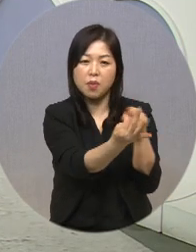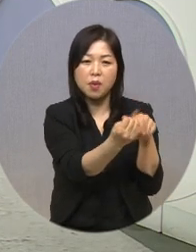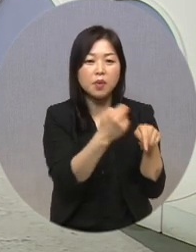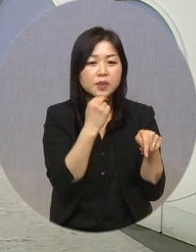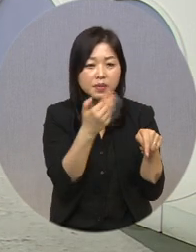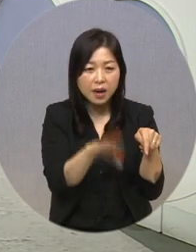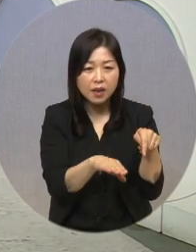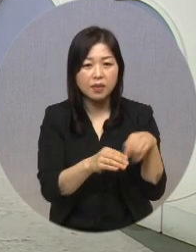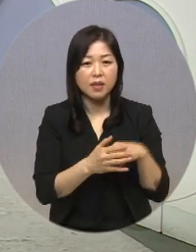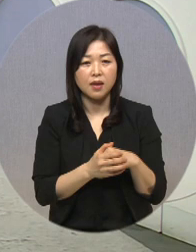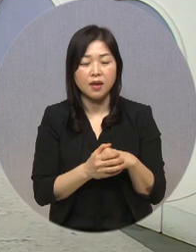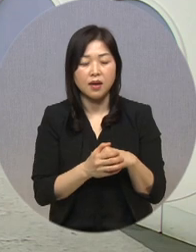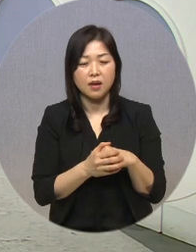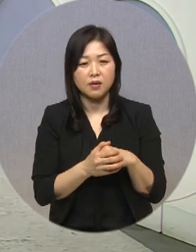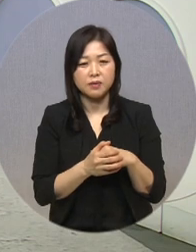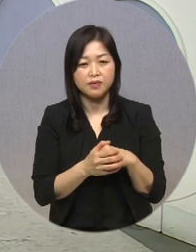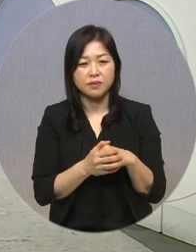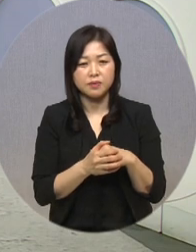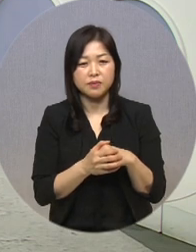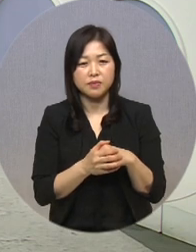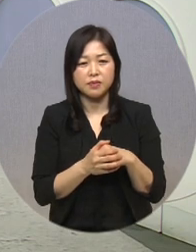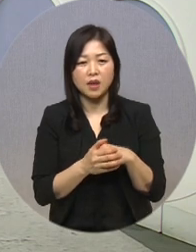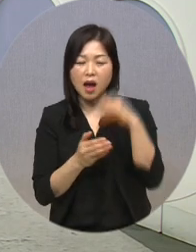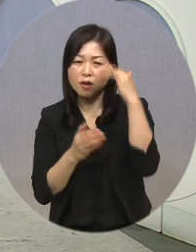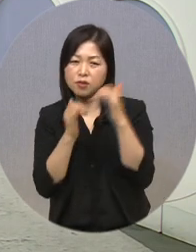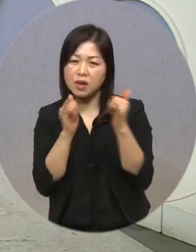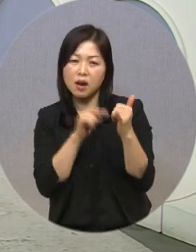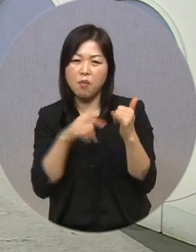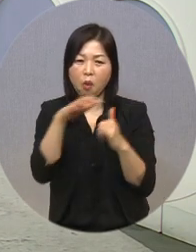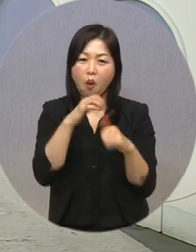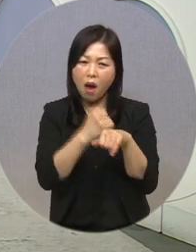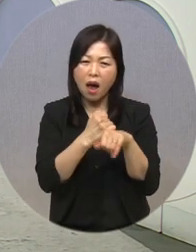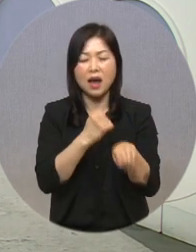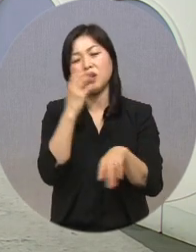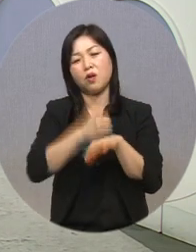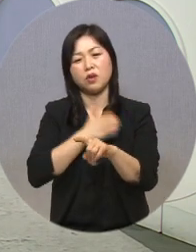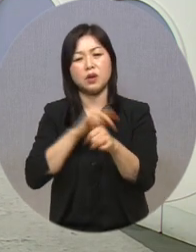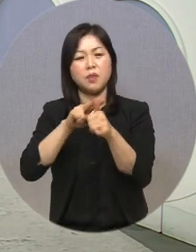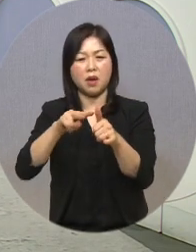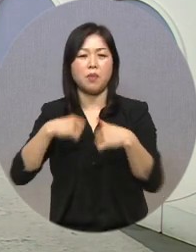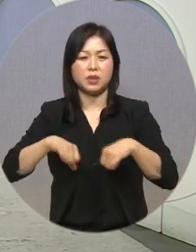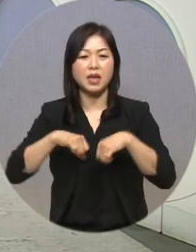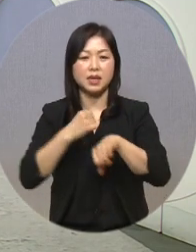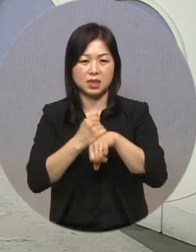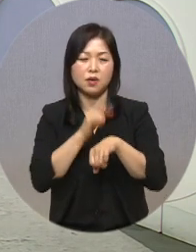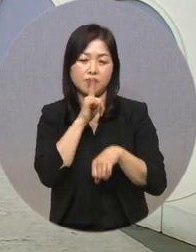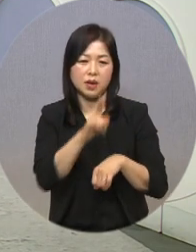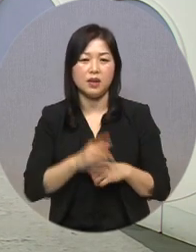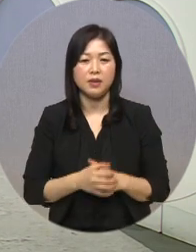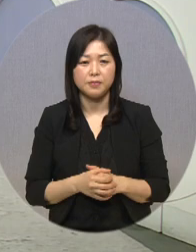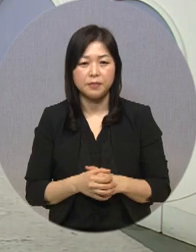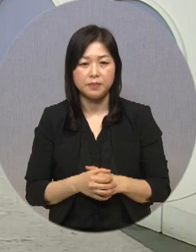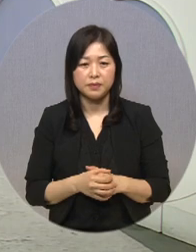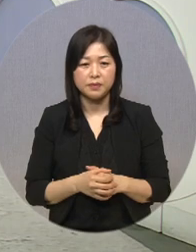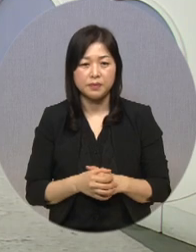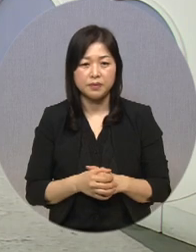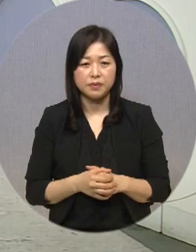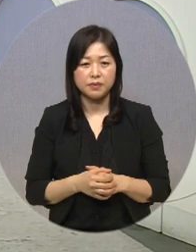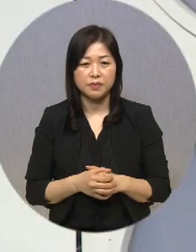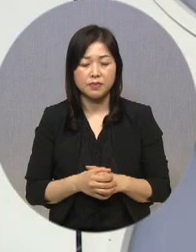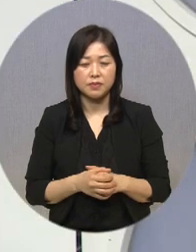놈이 한인 표 아이고 좋다 시장 관두자 이거 제가 가서 한마디